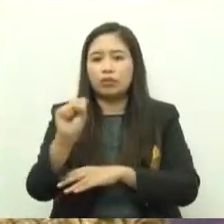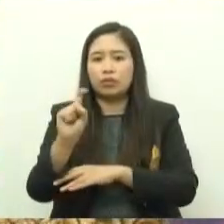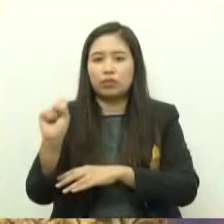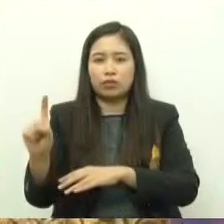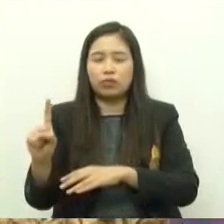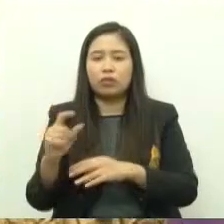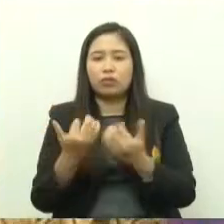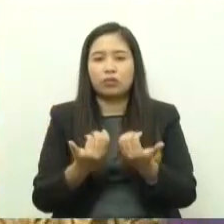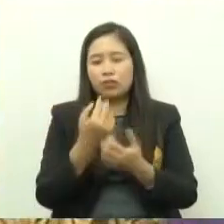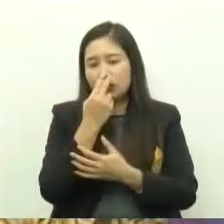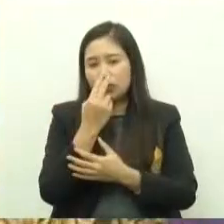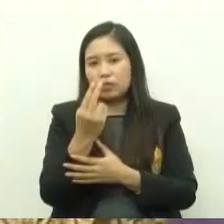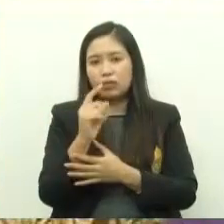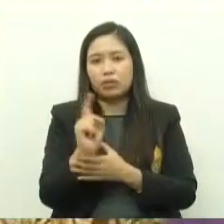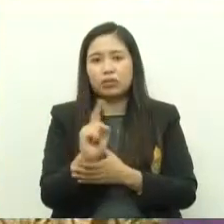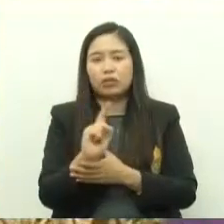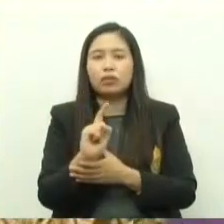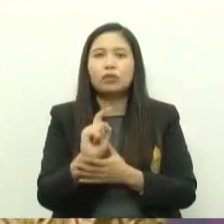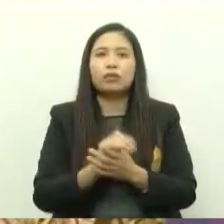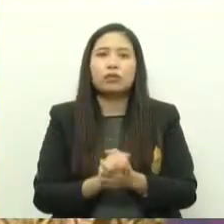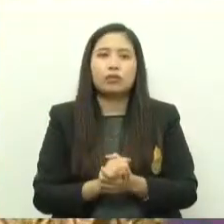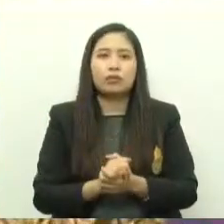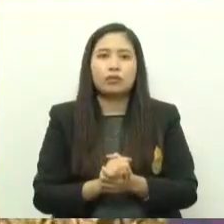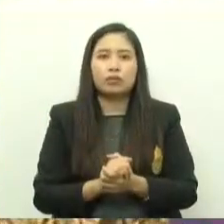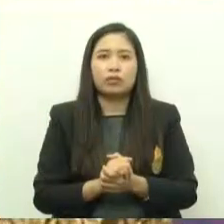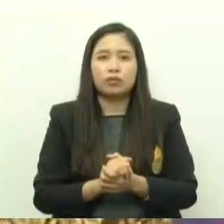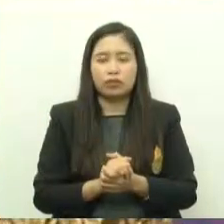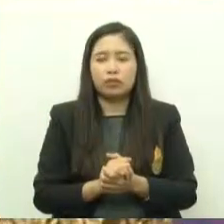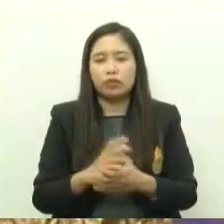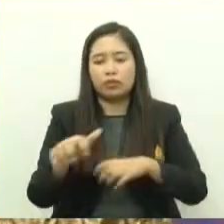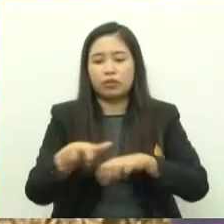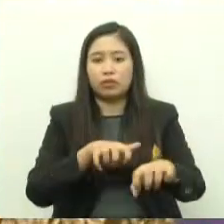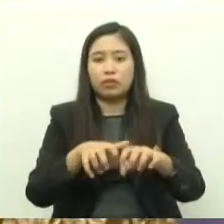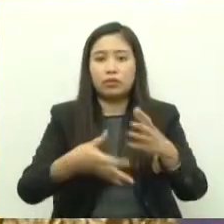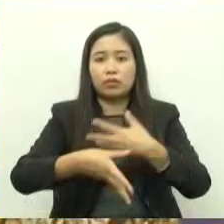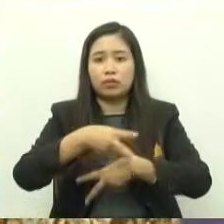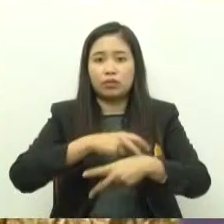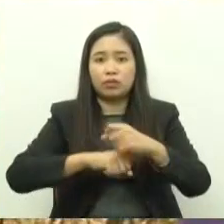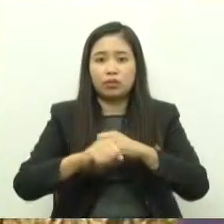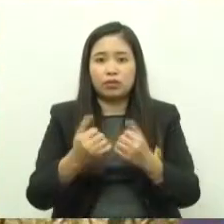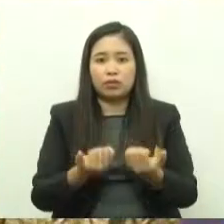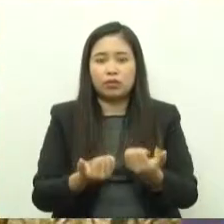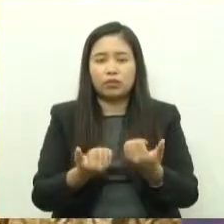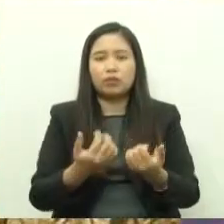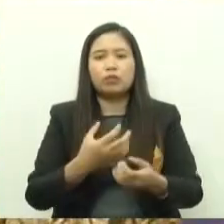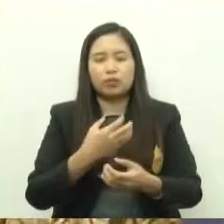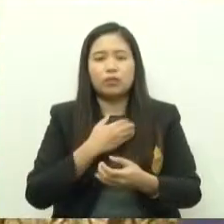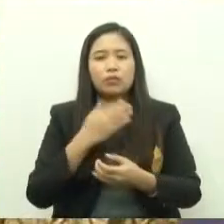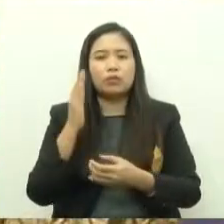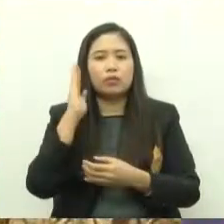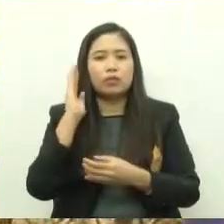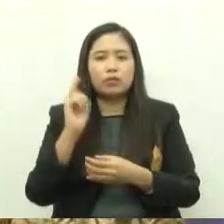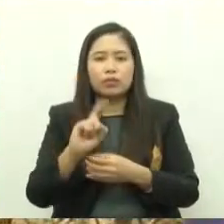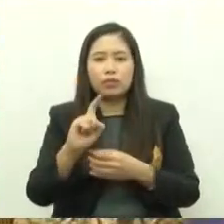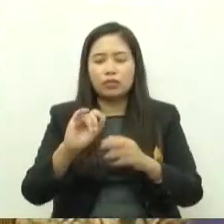สะท้อนอยู่ 2มิตินะที่เราคุยกันวันนี้ก็คือเรื่องงานศิลปหัตถกรรมถ้าเราถอดบทเรียนวันนี้ผมคิดว่าการลงทุนแล้วก็การ